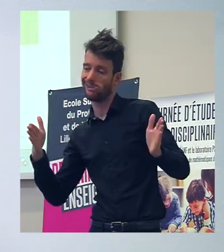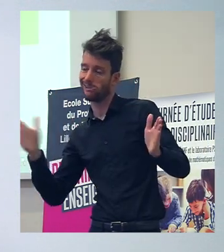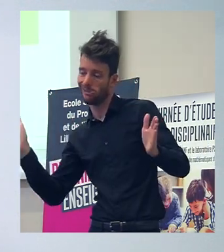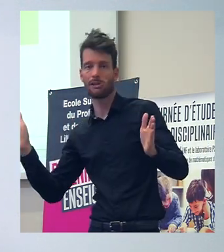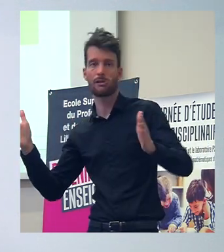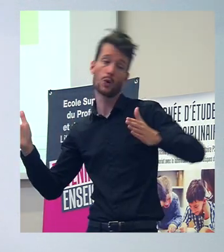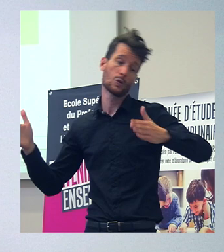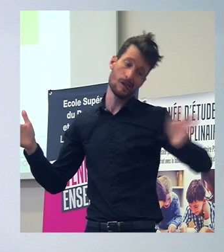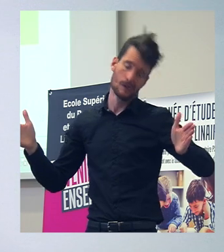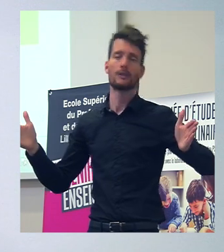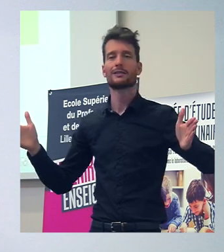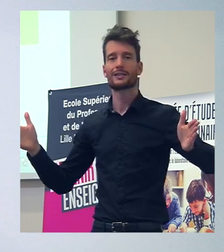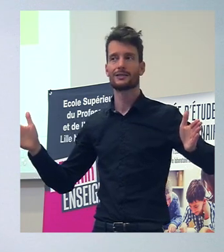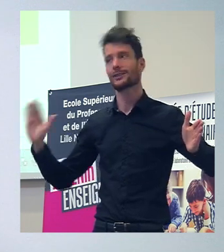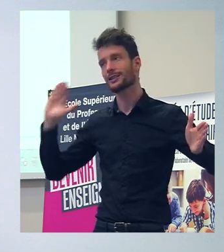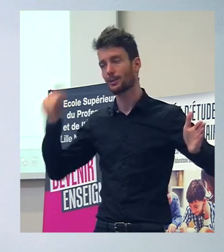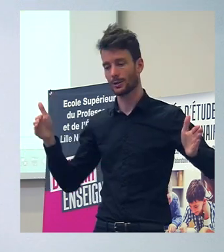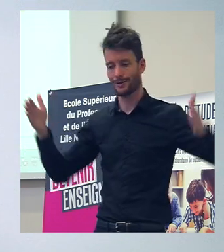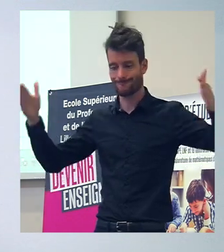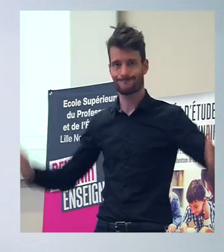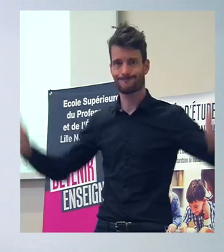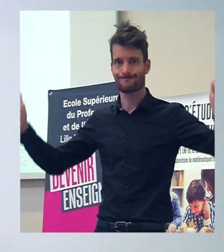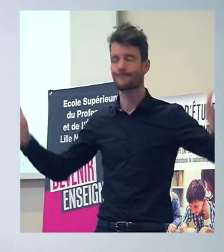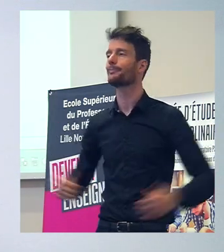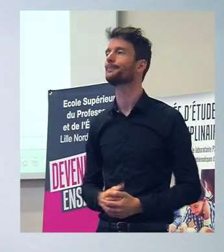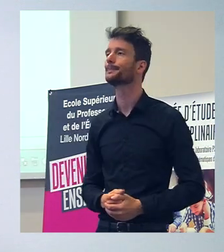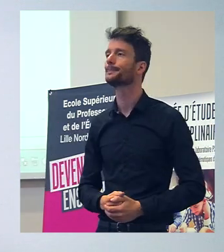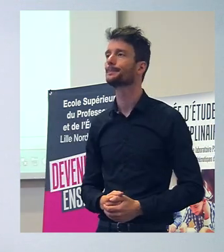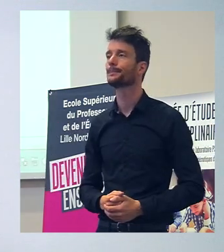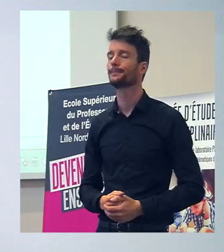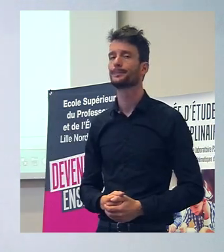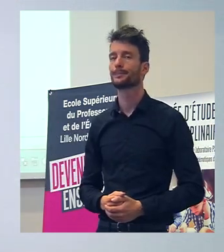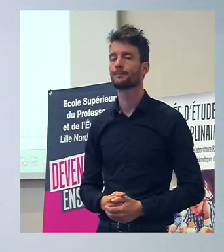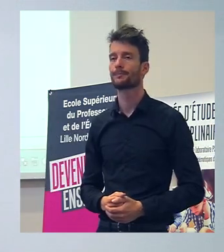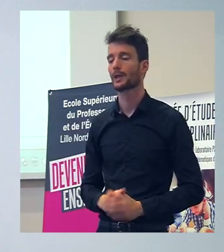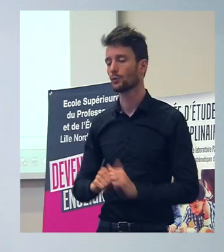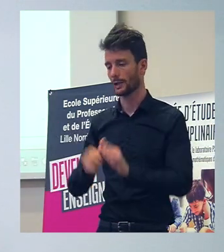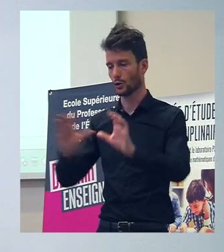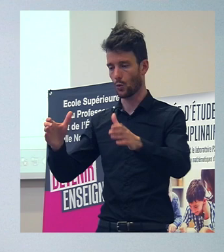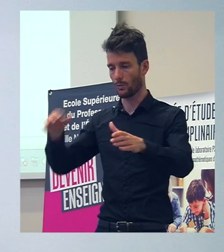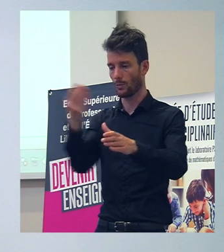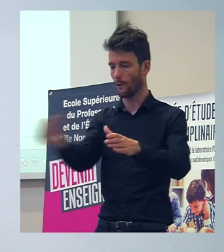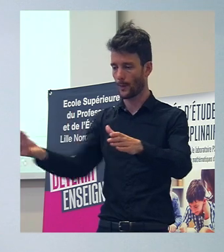tard. Voilà pour l'échantillon. Alors, il y